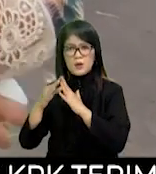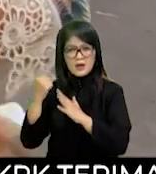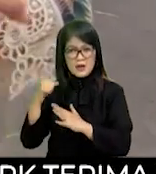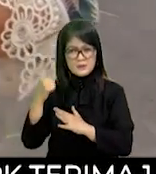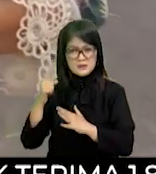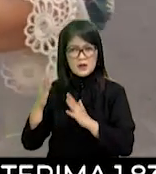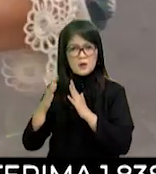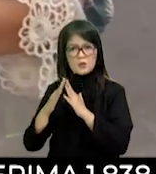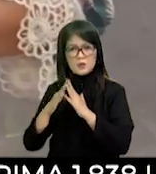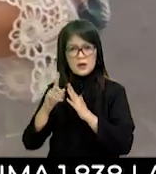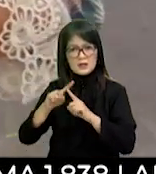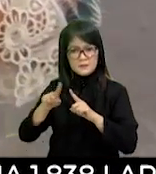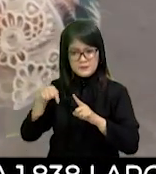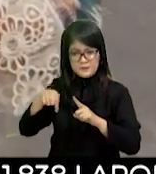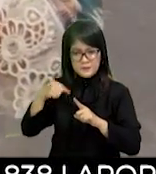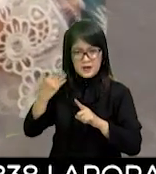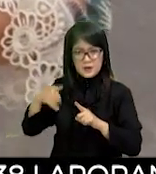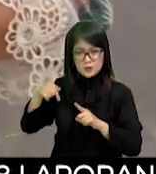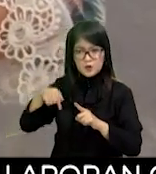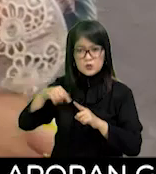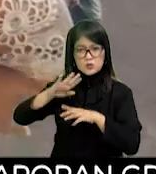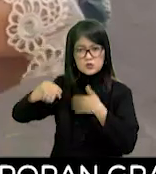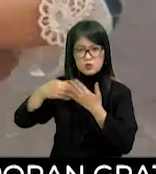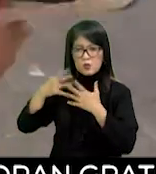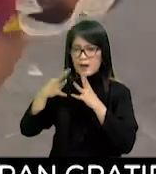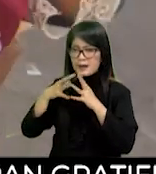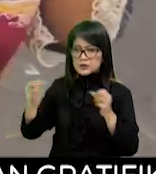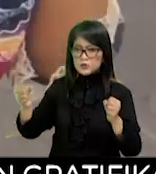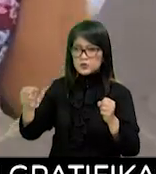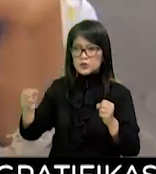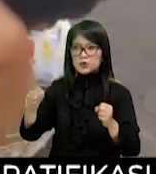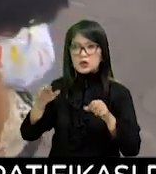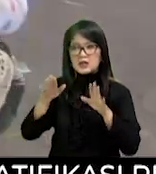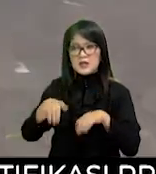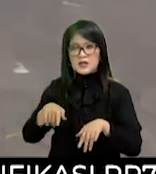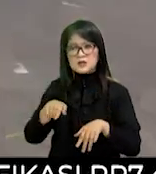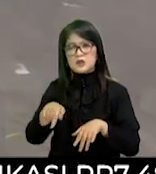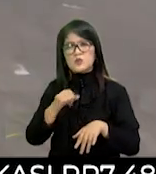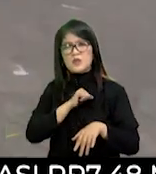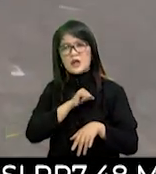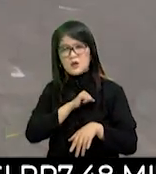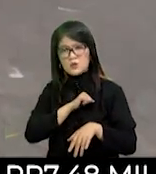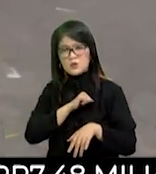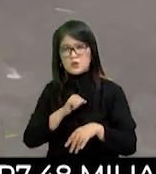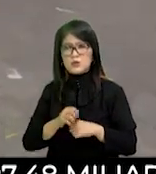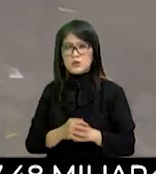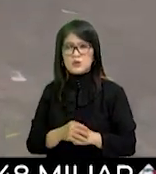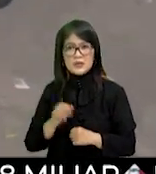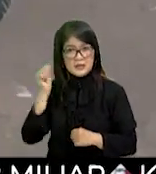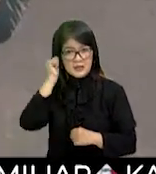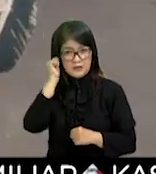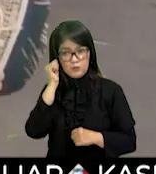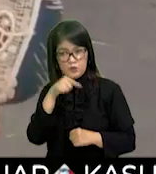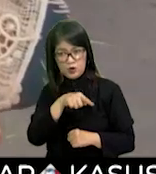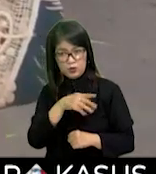bisa, rumahnya ada, tapi dalamnya rontok semua. Terus yang mau nempatin kan juga takut, Pak. Ibu termasuk yang pingin